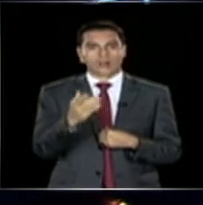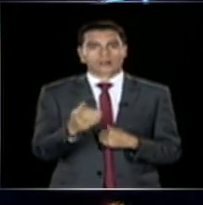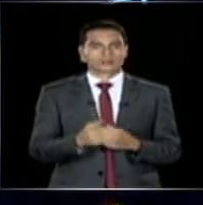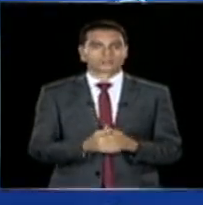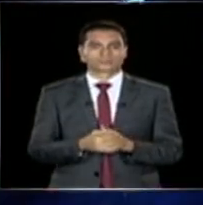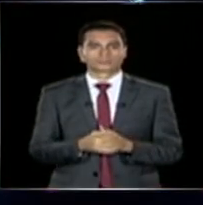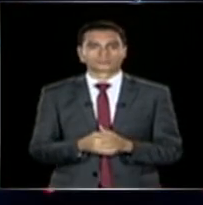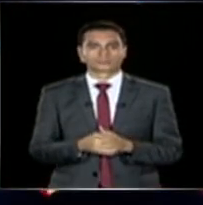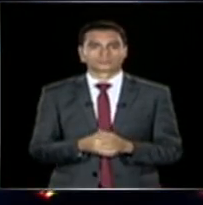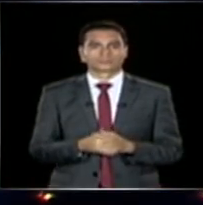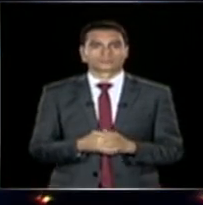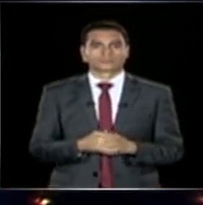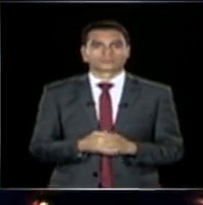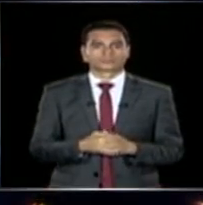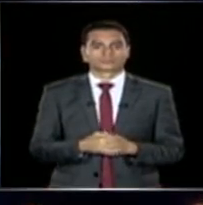هو: